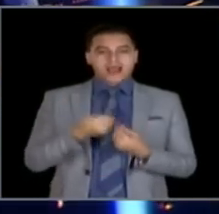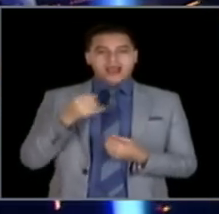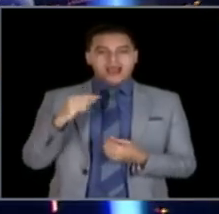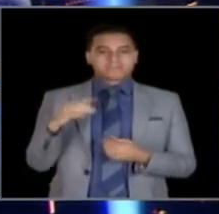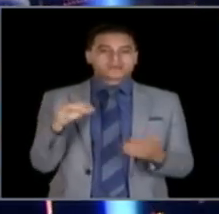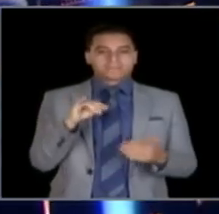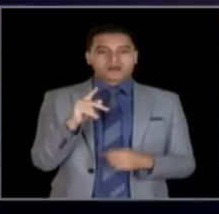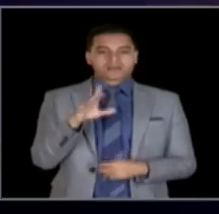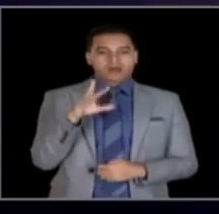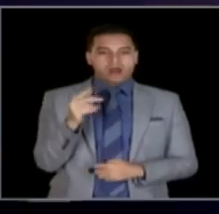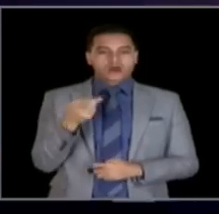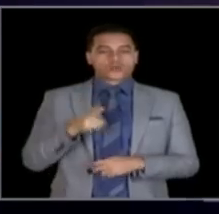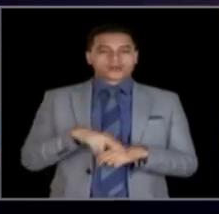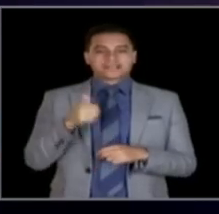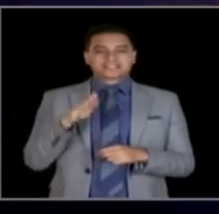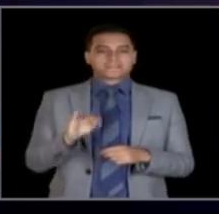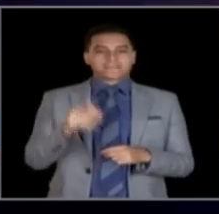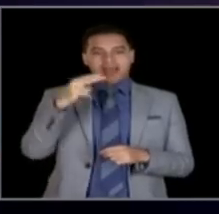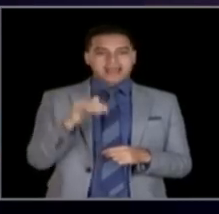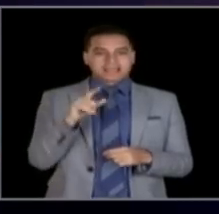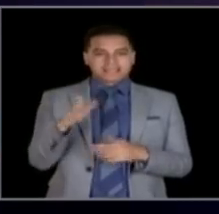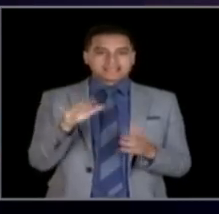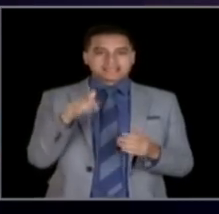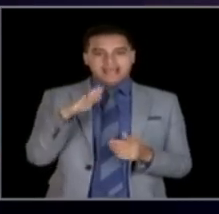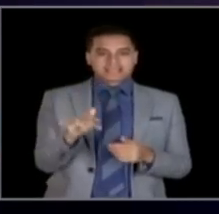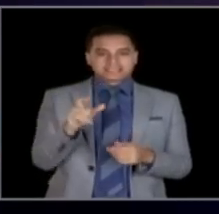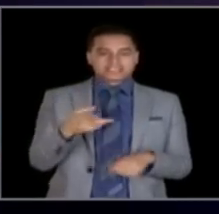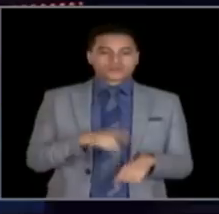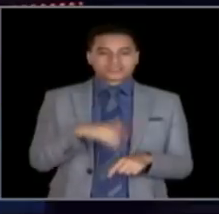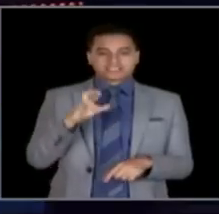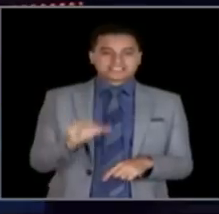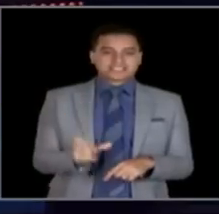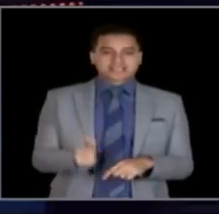مظهر، إسماعيل ياسين، عمر الحريري، وزينات صدقي،